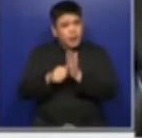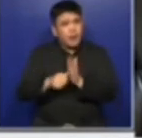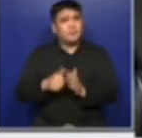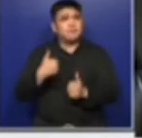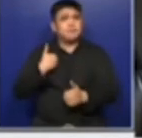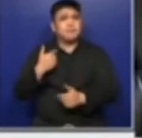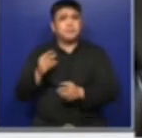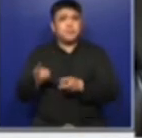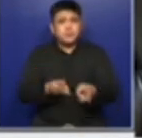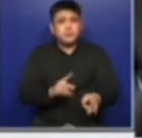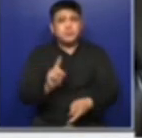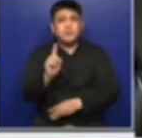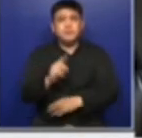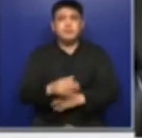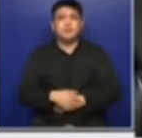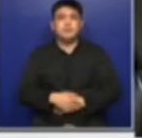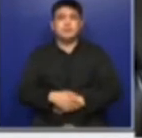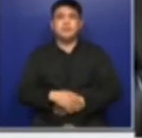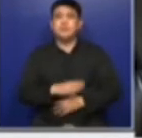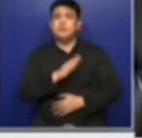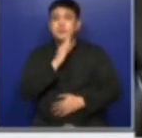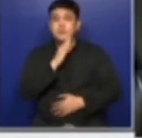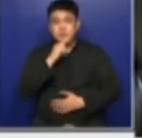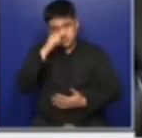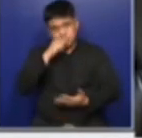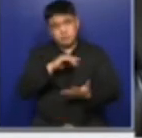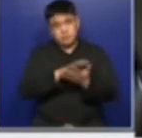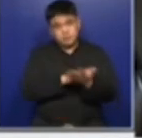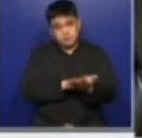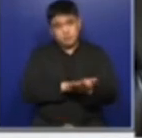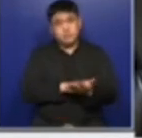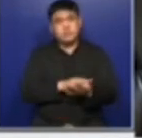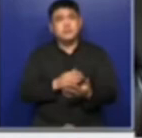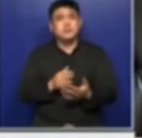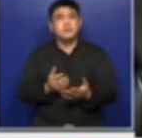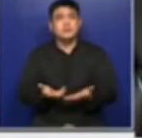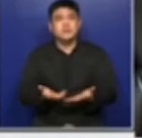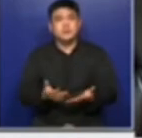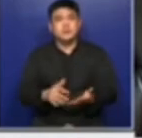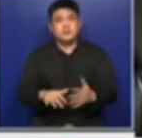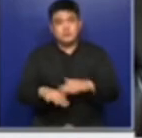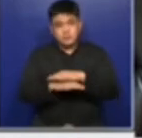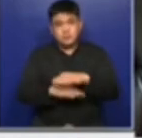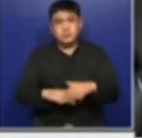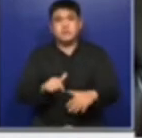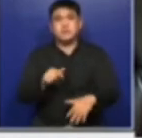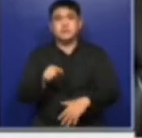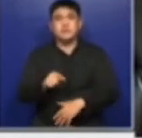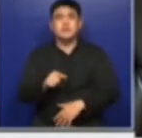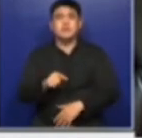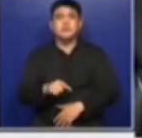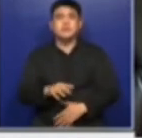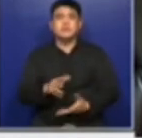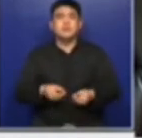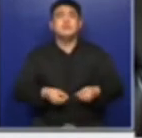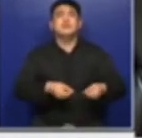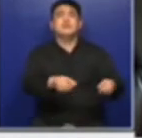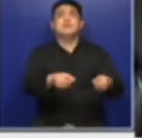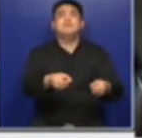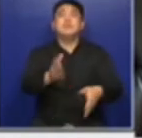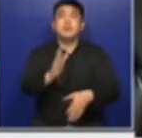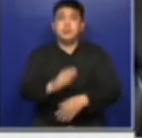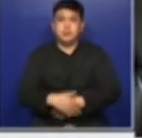ว่าถ้าท่านจะปฏิรูปประเทศผมคิดว่าเอกสารเล่มนี้เนี่ยผมว่าเก็บไปเถอะนะ